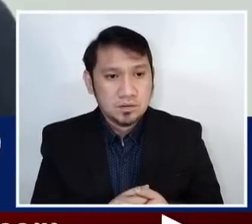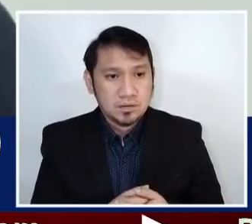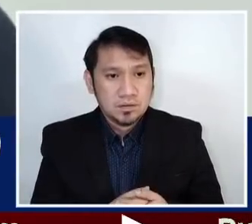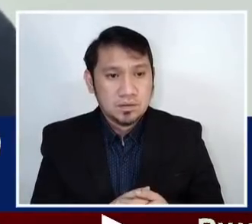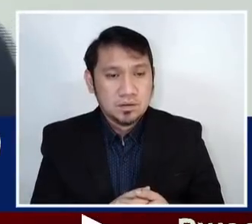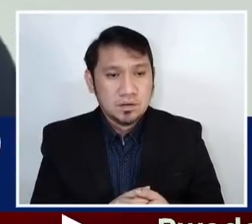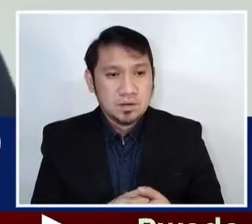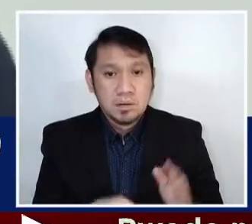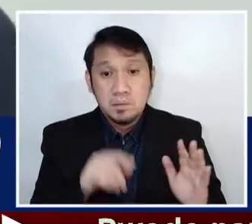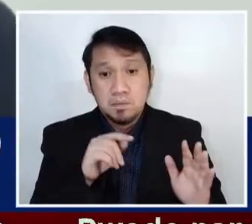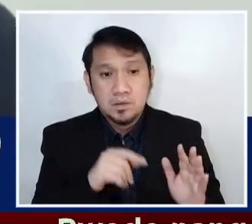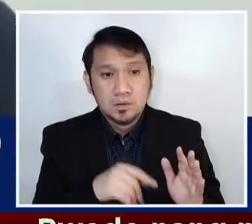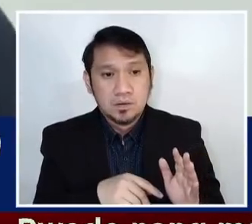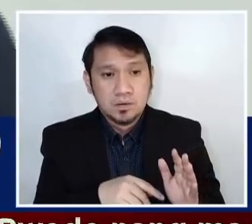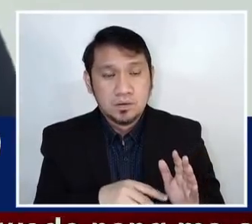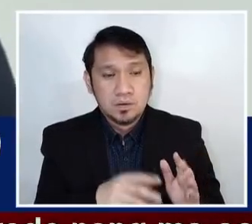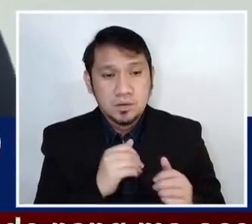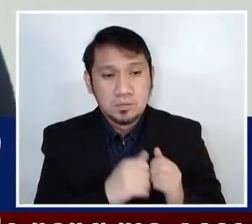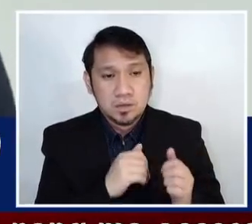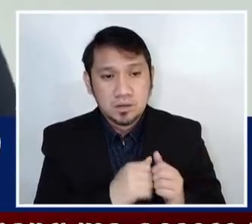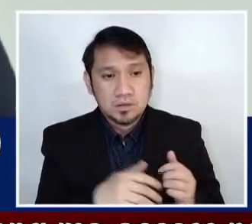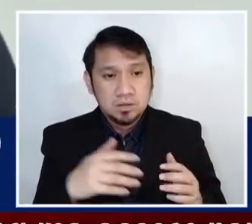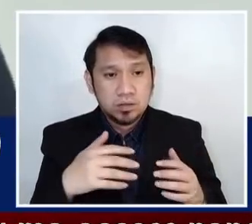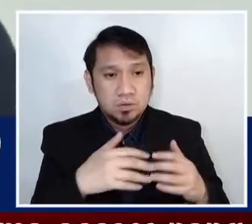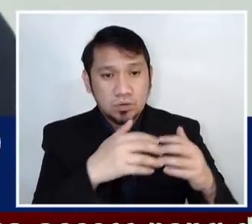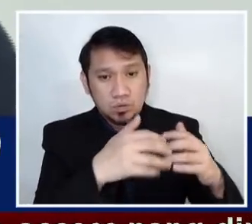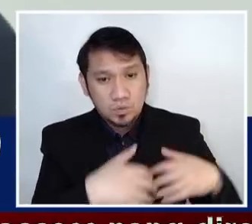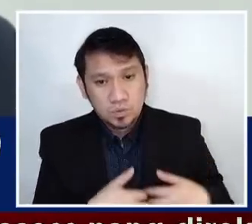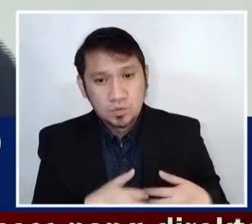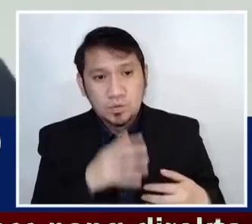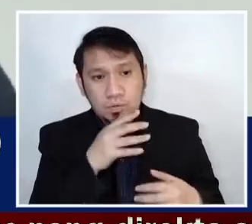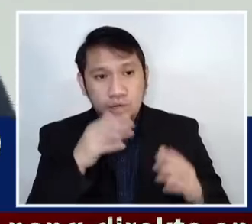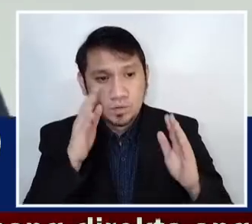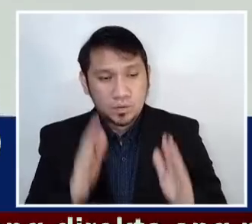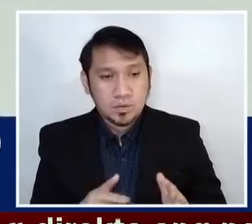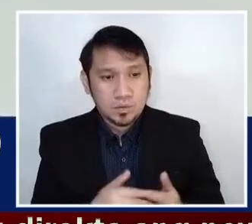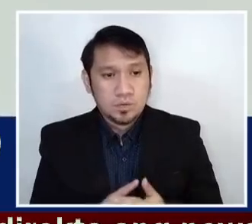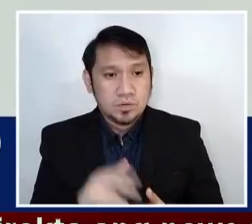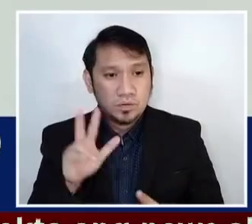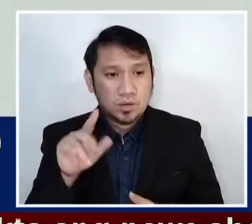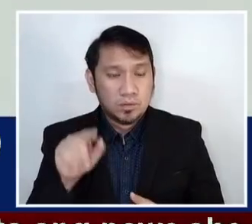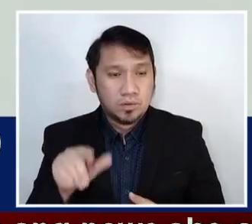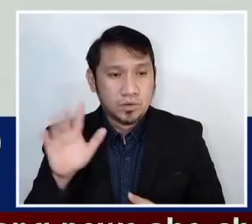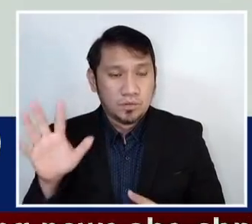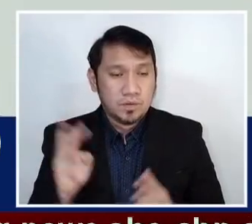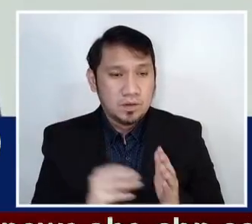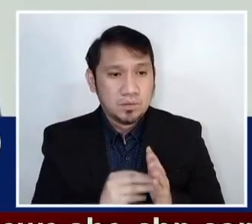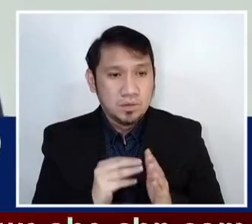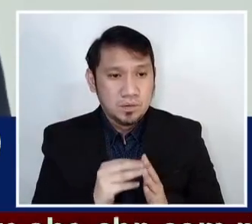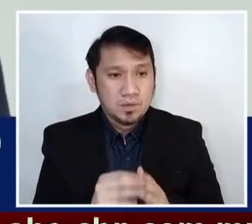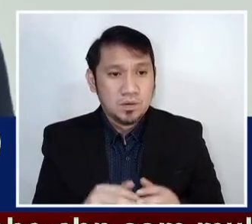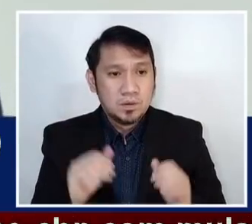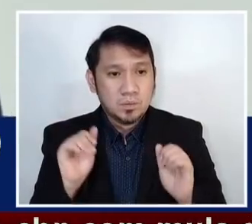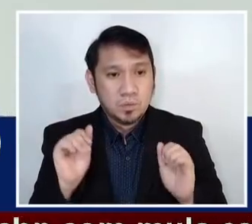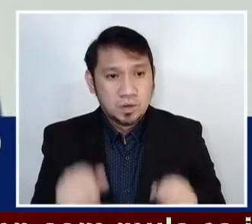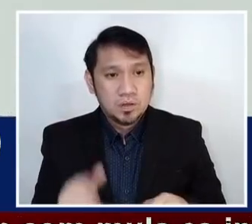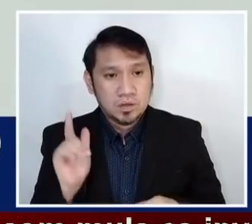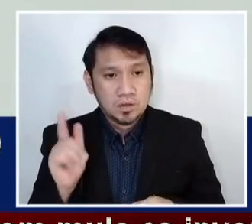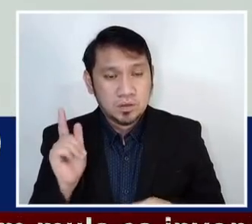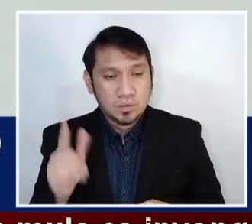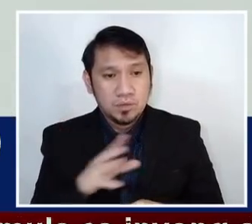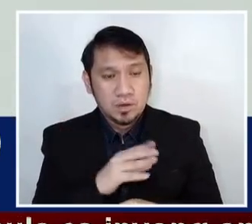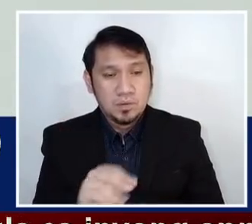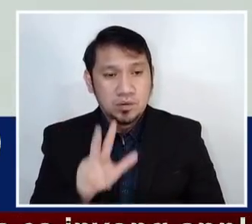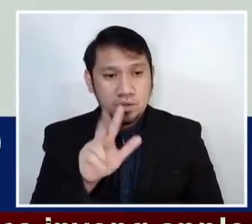yung lahat ng mga rice farmers sa Pilipinas, mga 3.4 million rice farmers. You can bring it down to 20, but you will kill